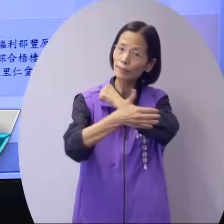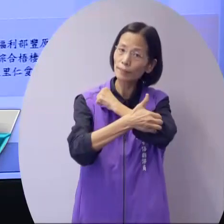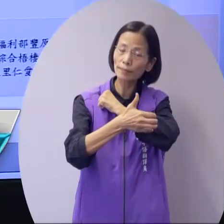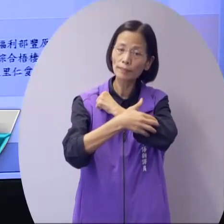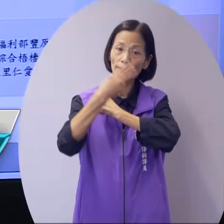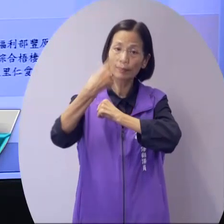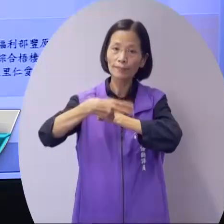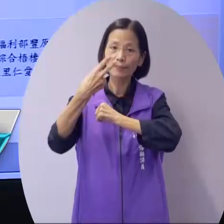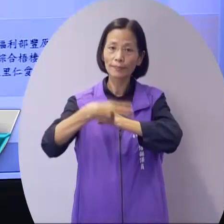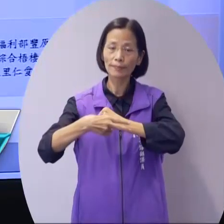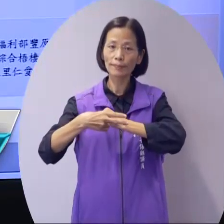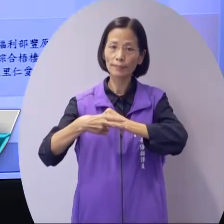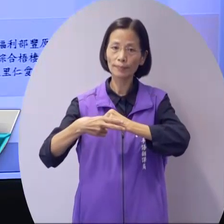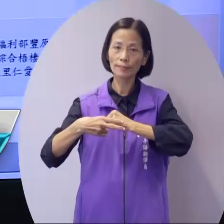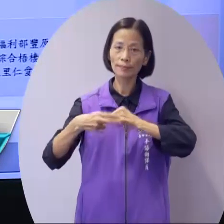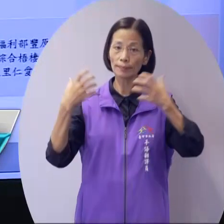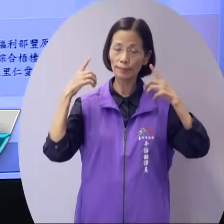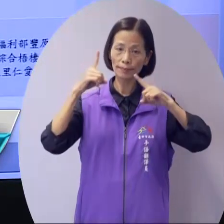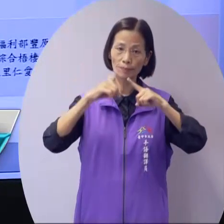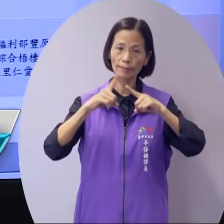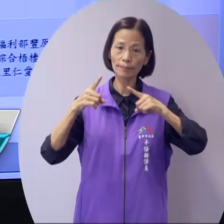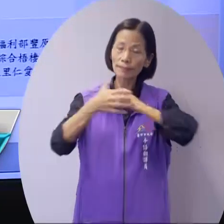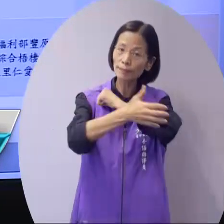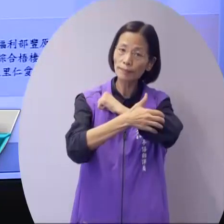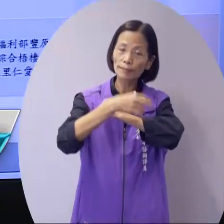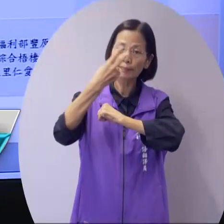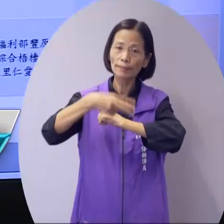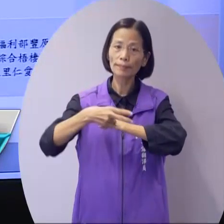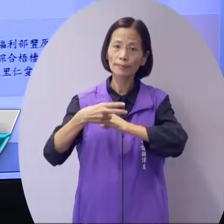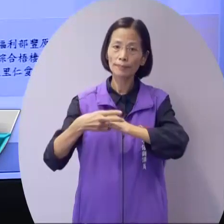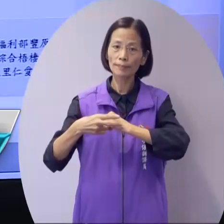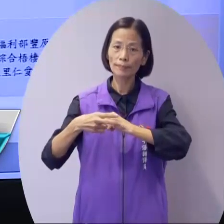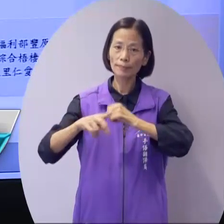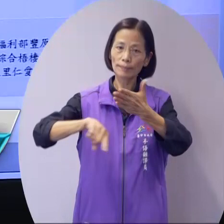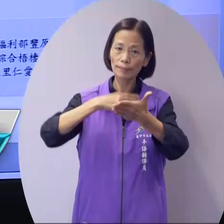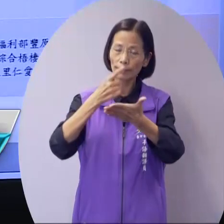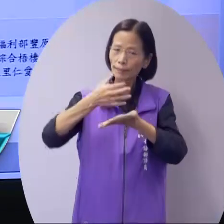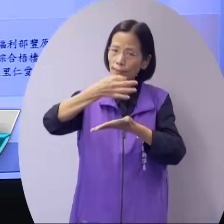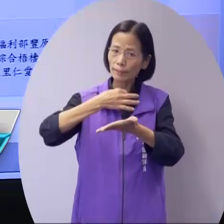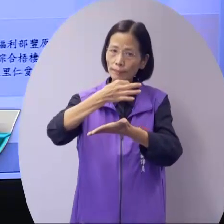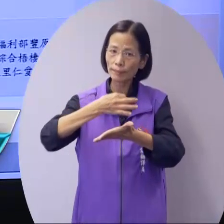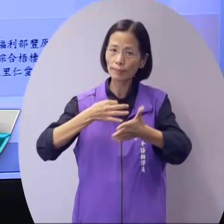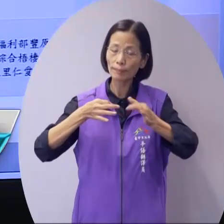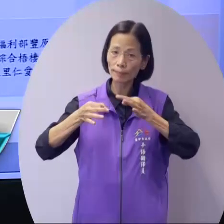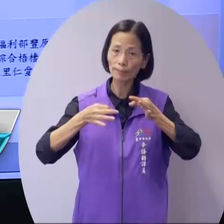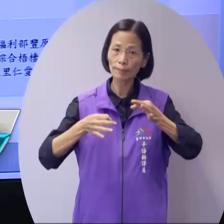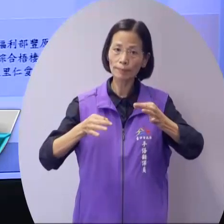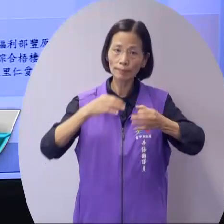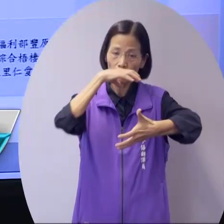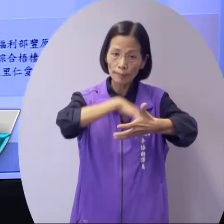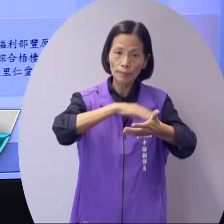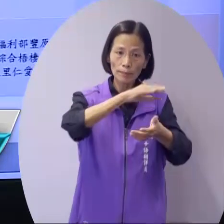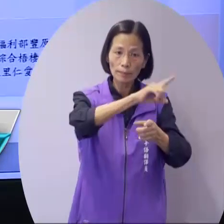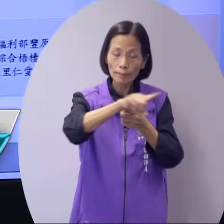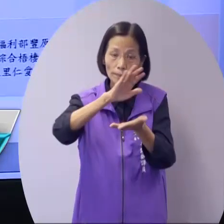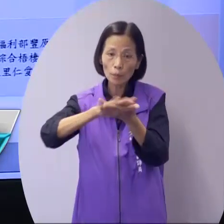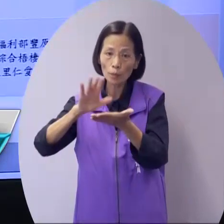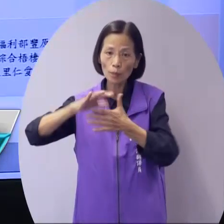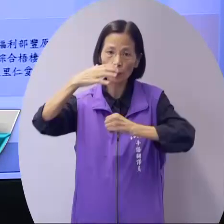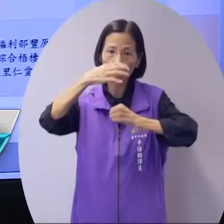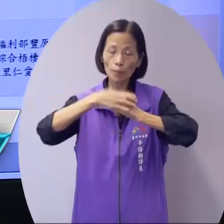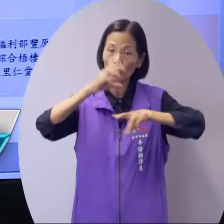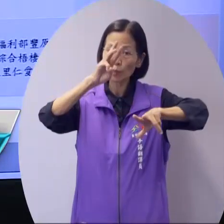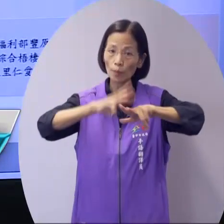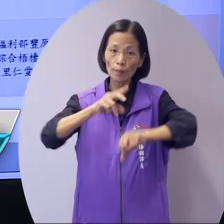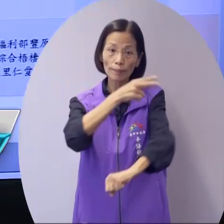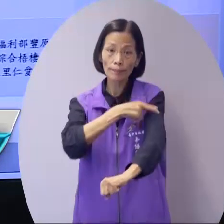员，还有承销人及他的员工，还有零批商，还有 市场内清洁、保全等人员，一